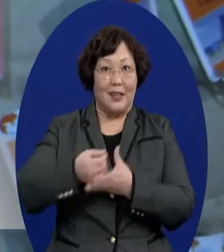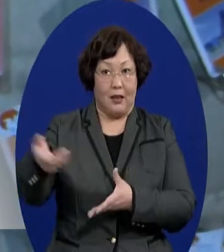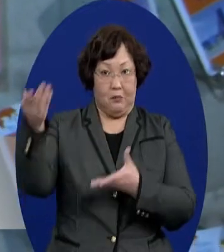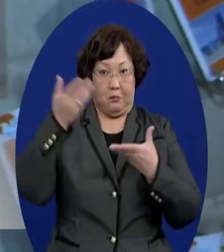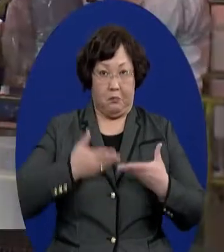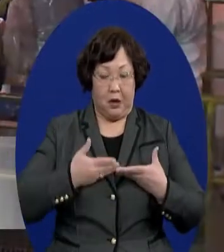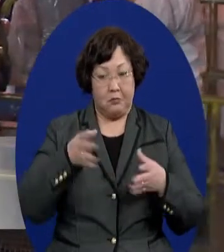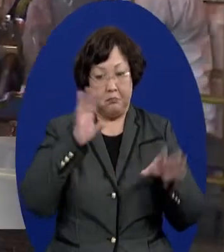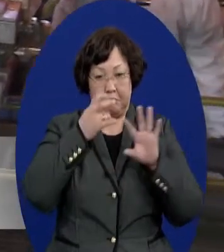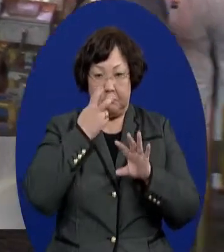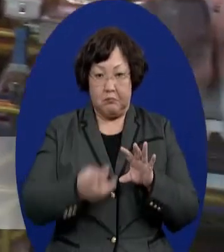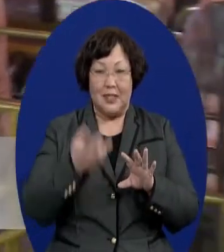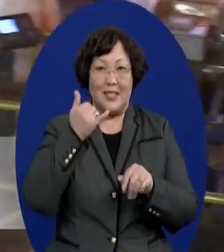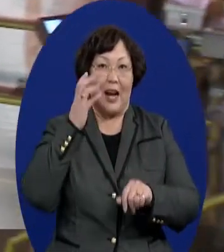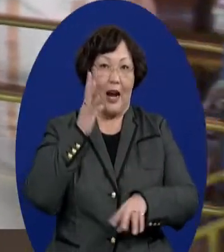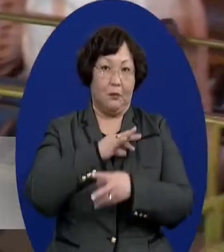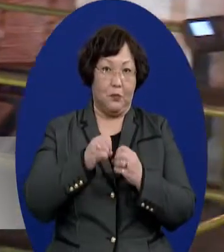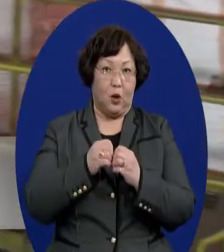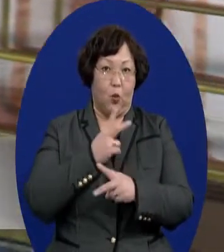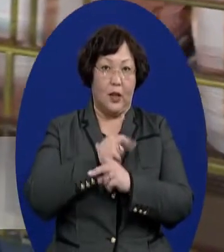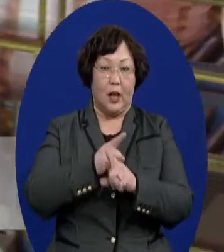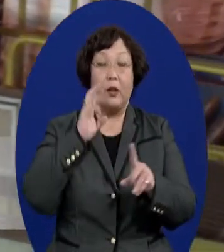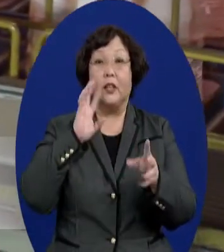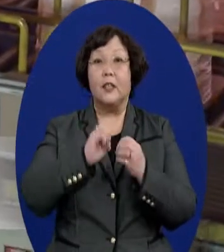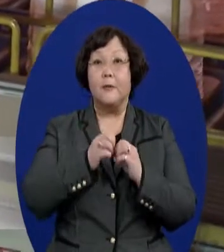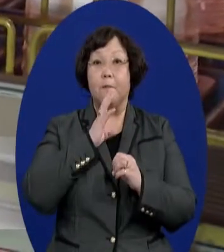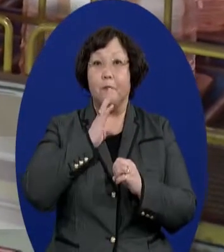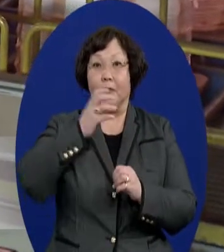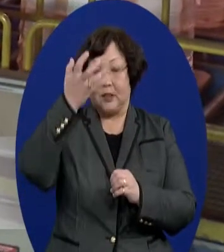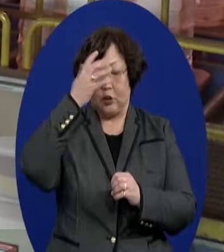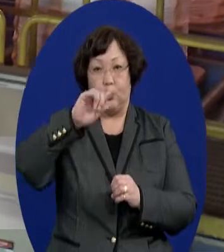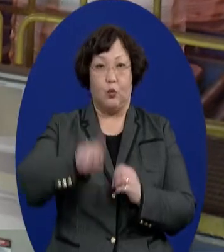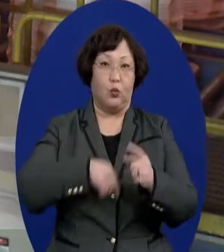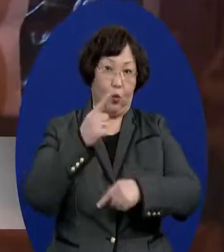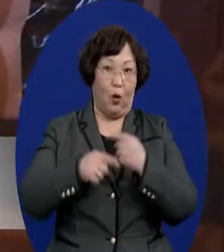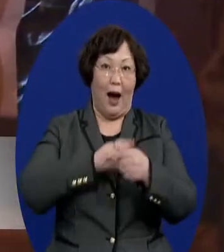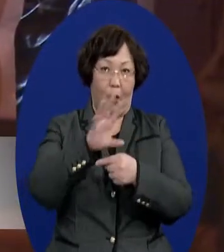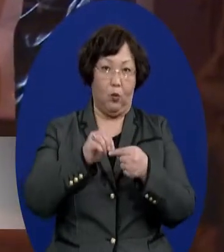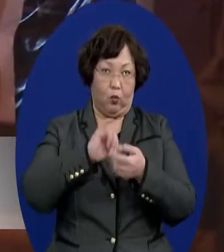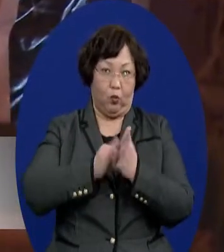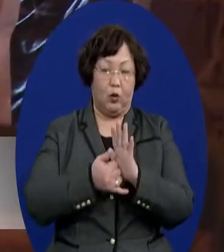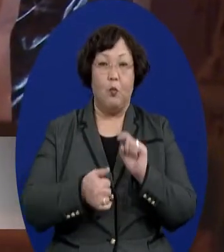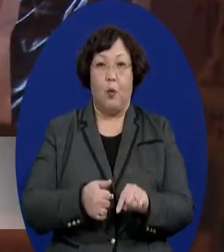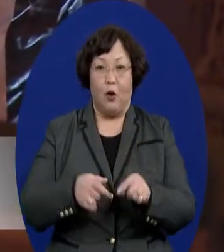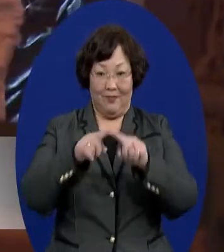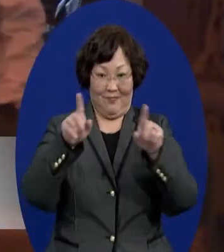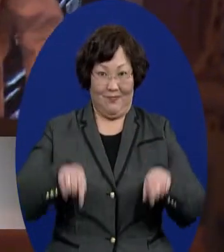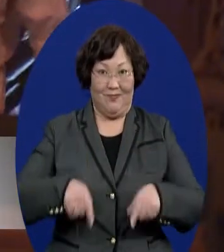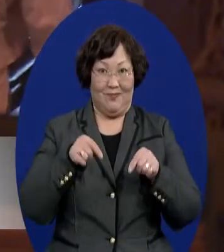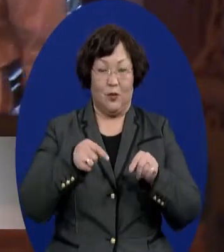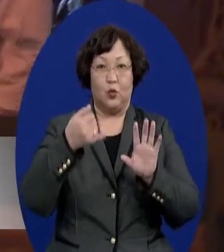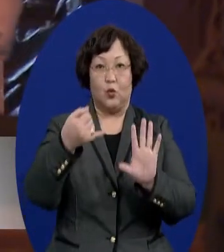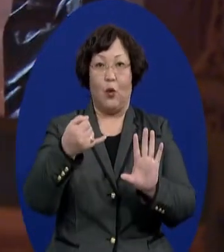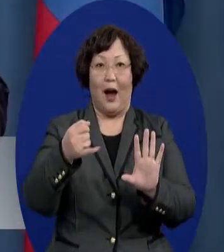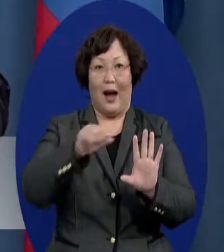харгалзан зарим арга хэмжээг хууль тогтоомжийн хүрээнд хэрэгжүүлэхийг засгийн газар зөвшөөрөх тухай агуулгатай. За энэ тогтоолын төсөл 6 гол